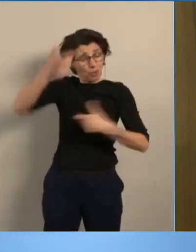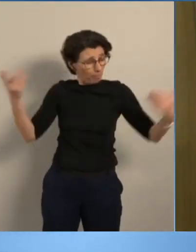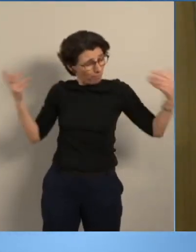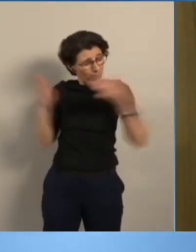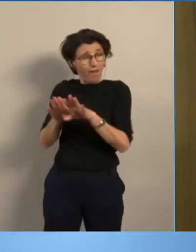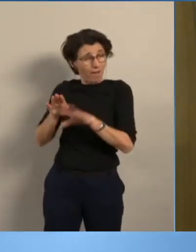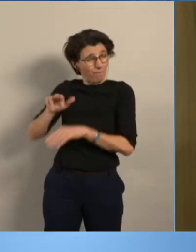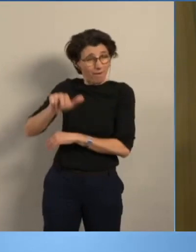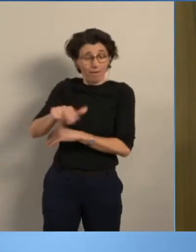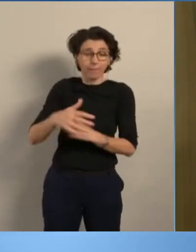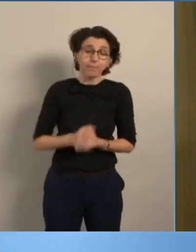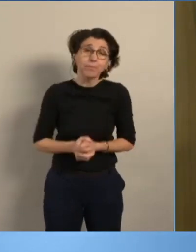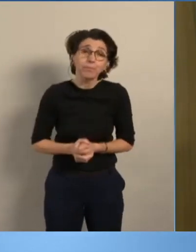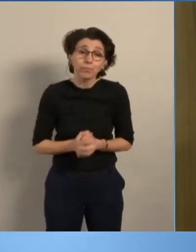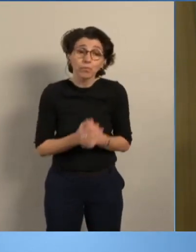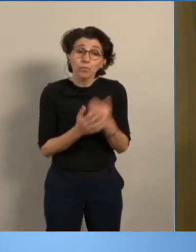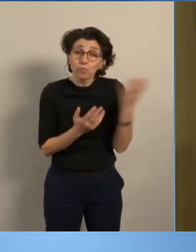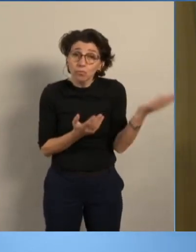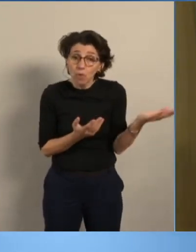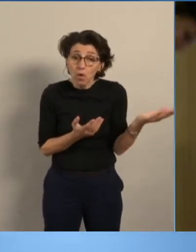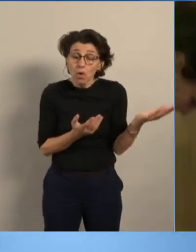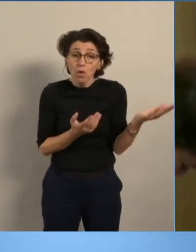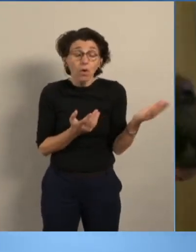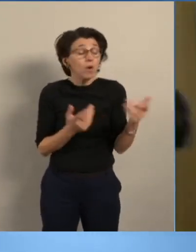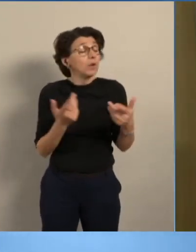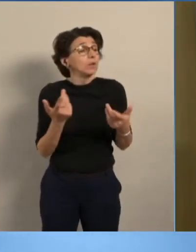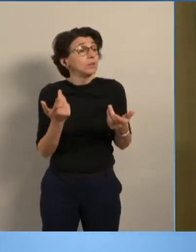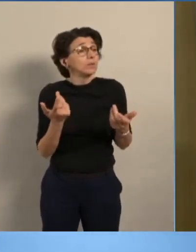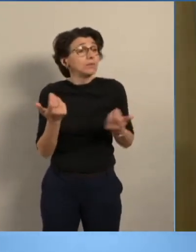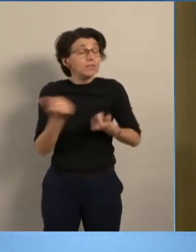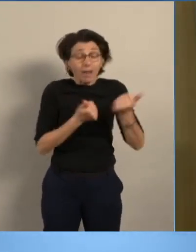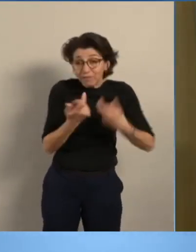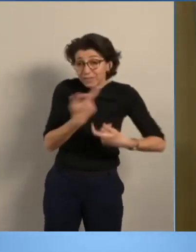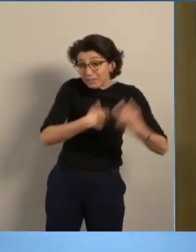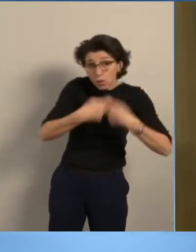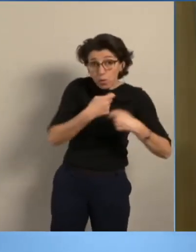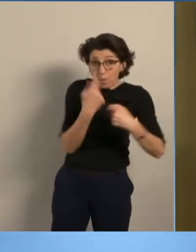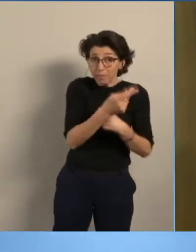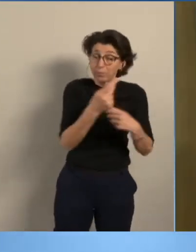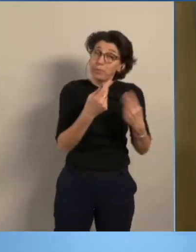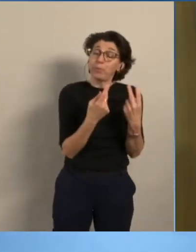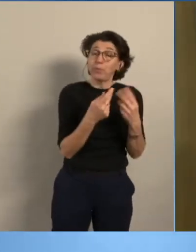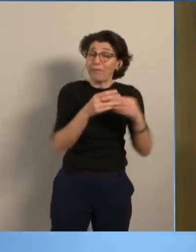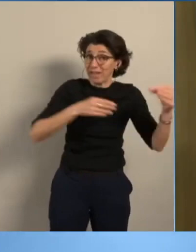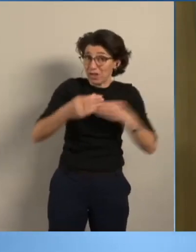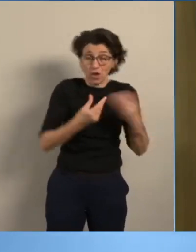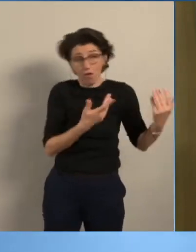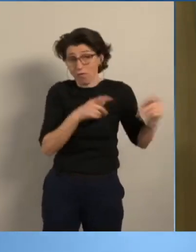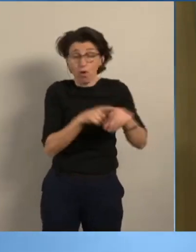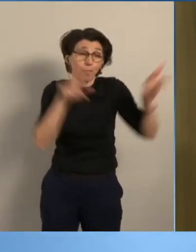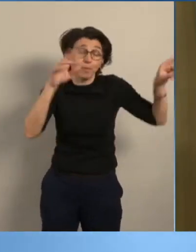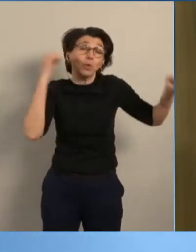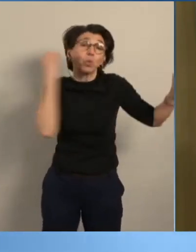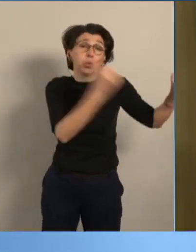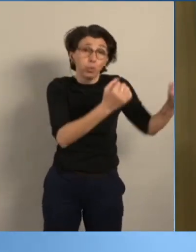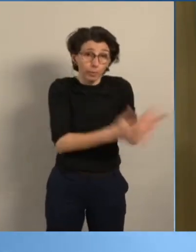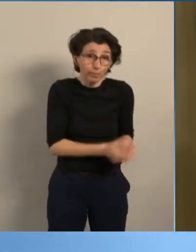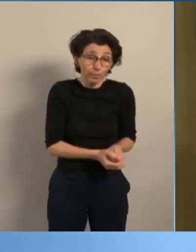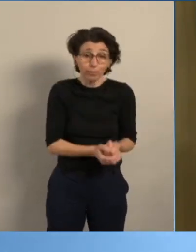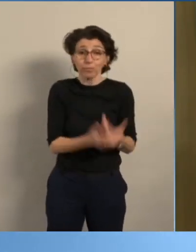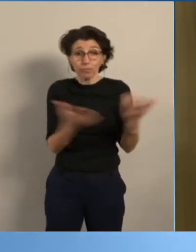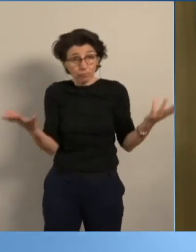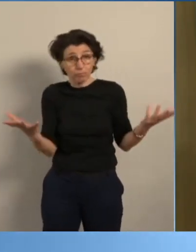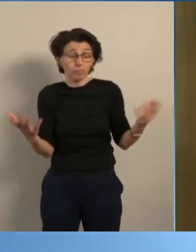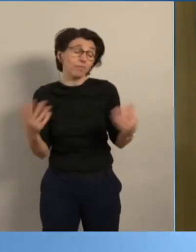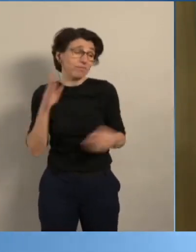ville économique de la Villeneuve. Alors de grâce, soyez vigilants, au moins dans la rédaction de vos délibérations, de ne